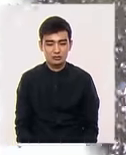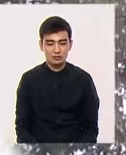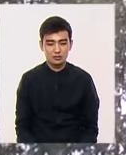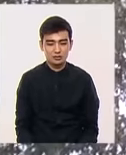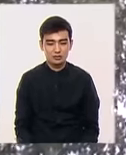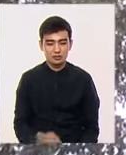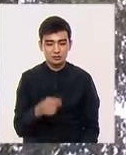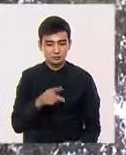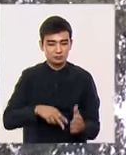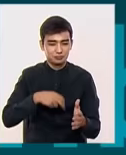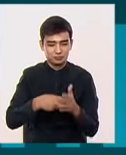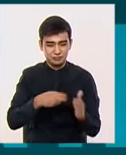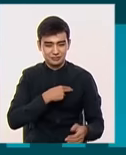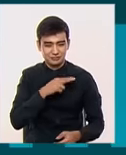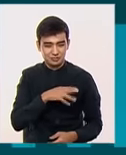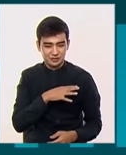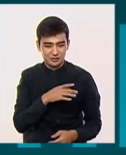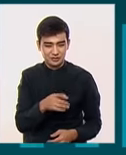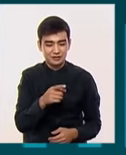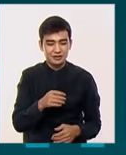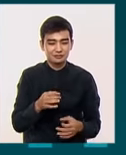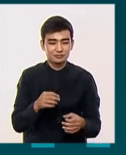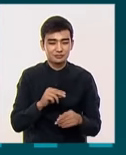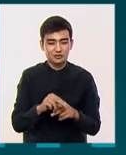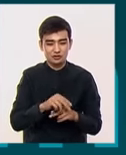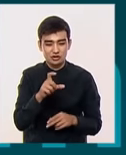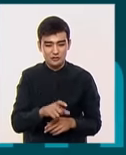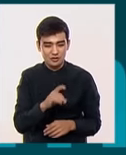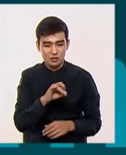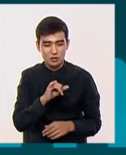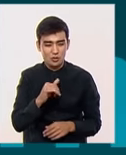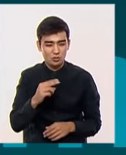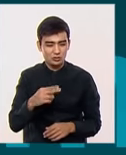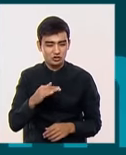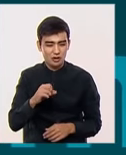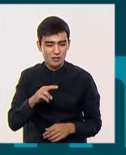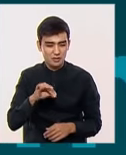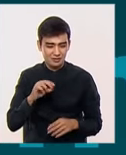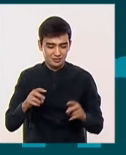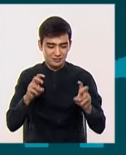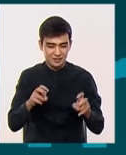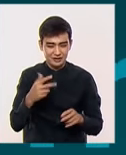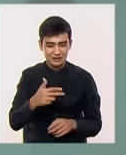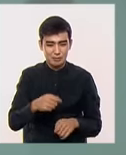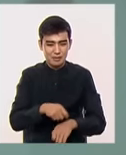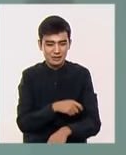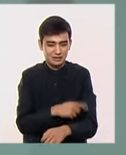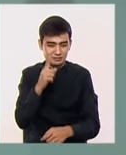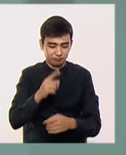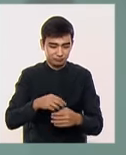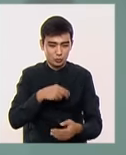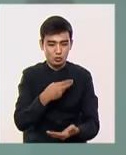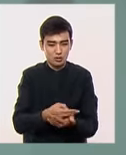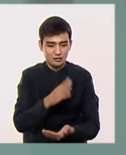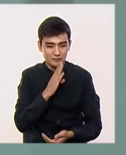смертельный прыжок какой срок получил инструктору джампи нга девушка разбилась упав с высоты 30-метрового здания пушка игру